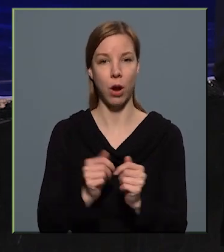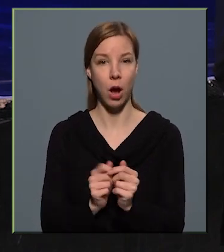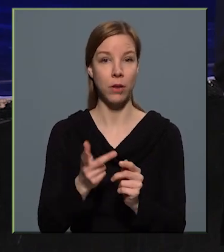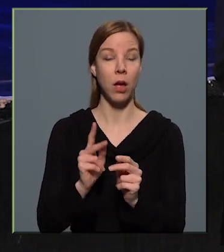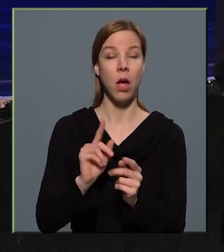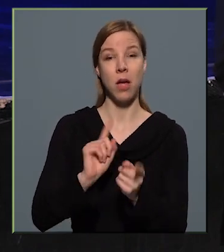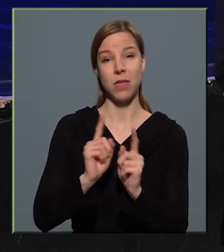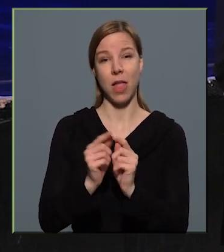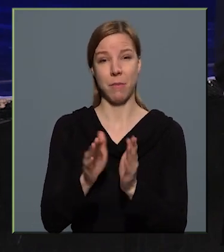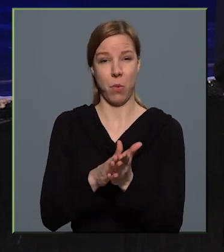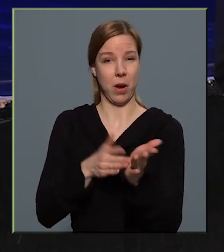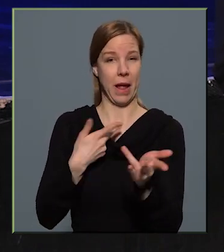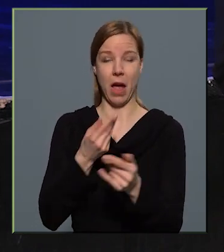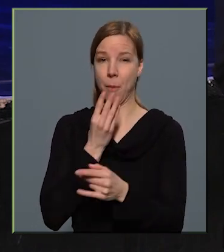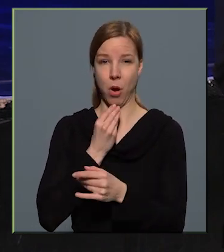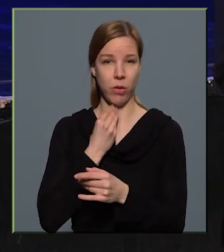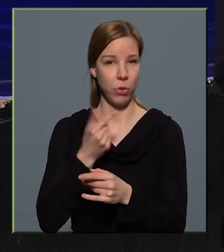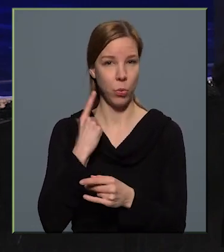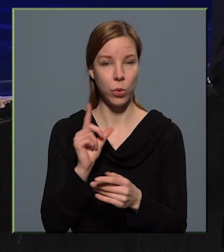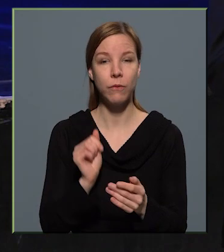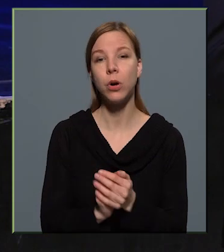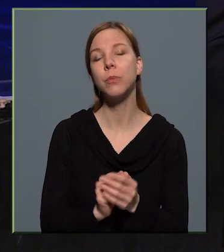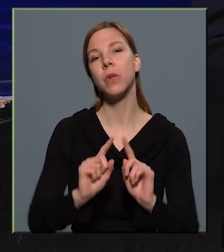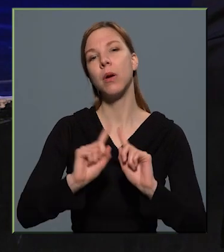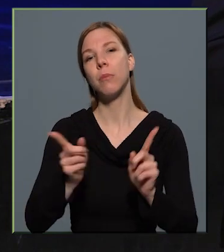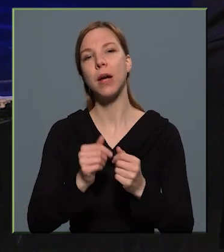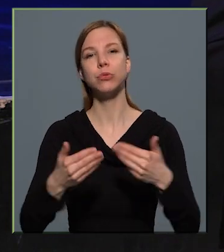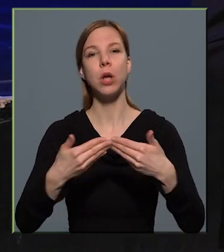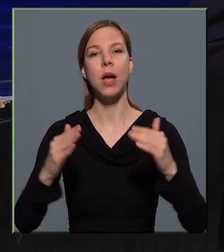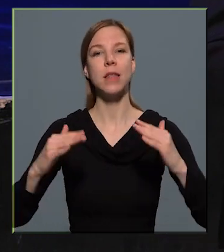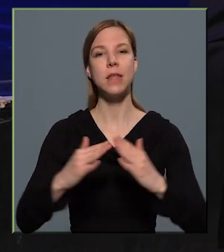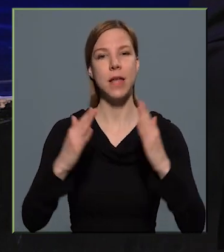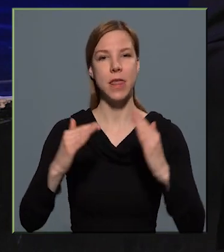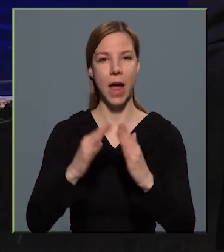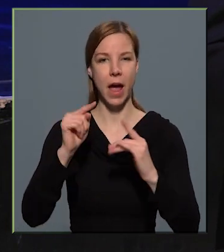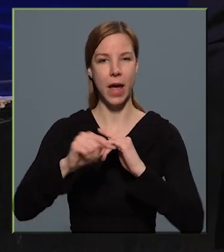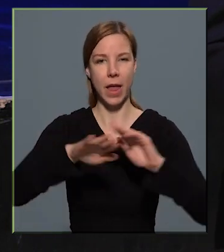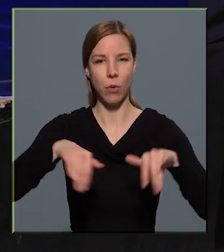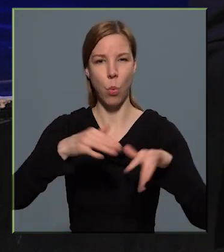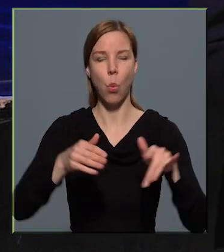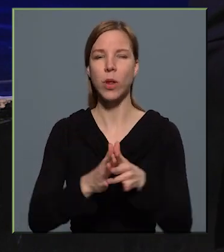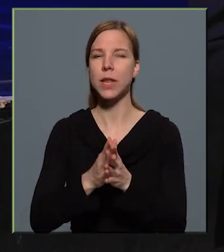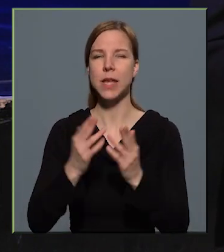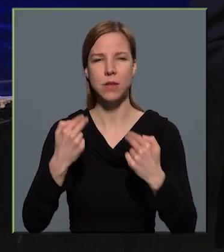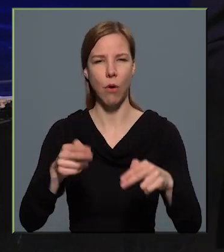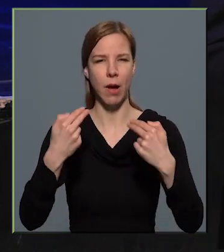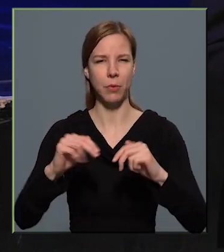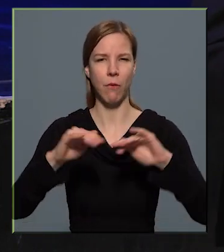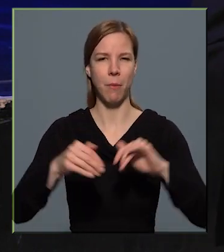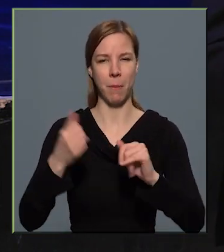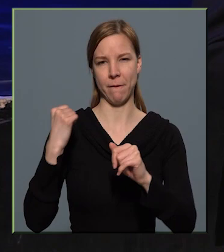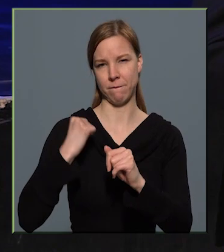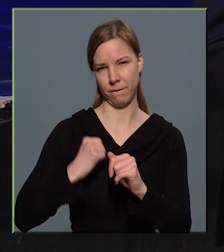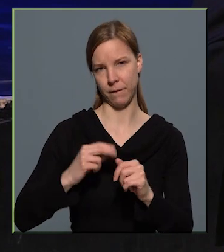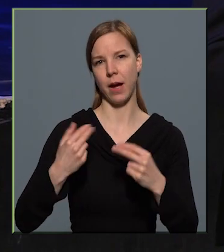is lefutotta. És van, aki a nyíltengeri hullámukkal küzd akkor is, ha az már fáj. És olyan is